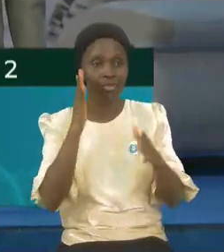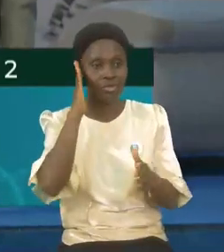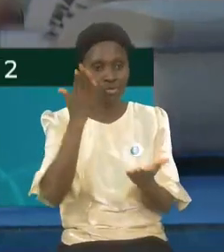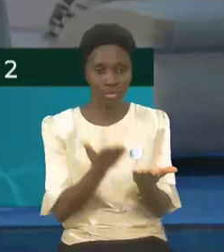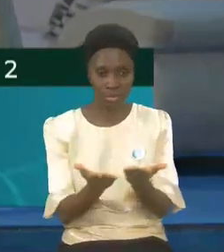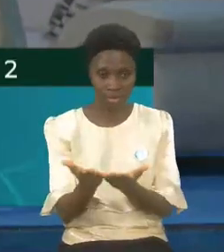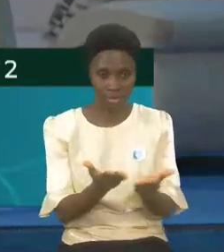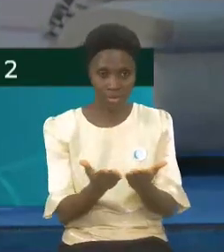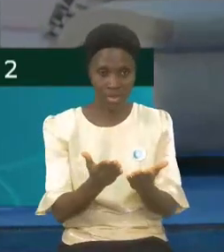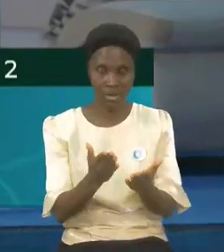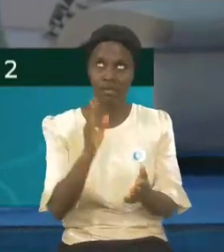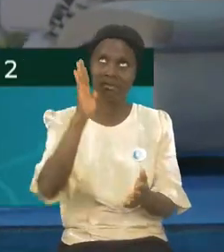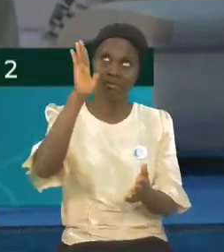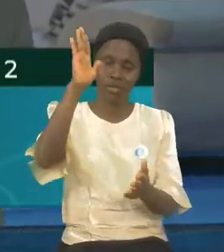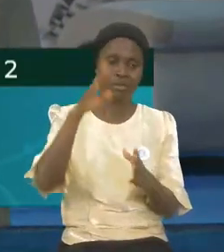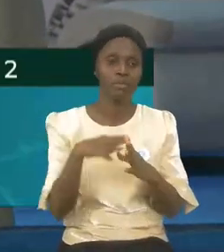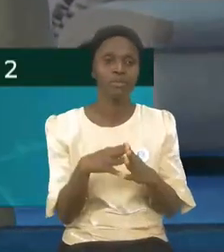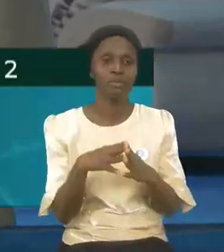toute langue le servirent.